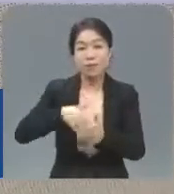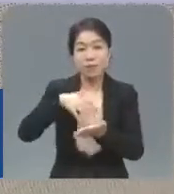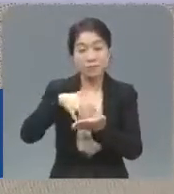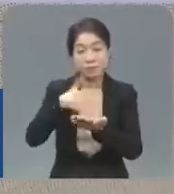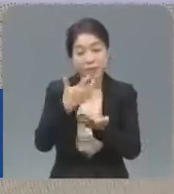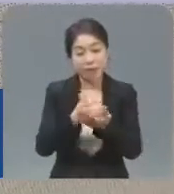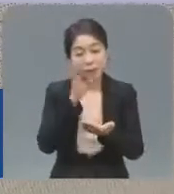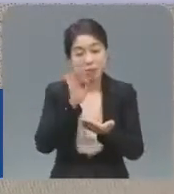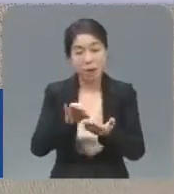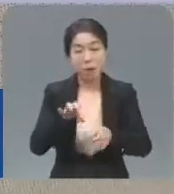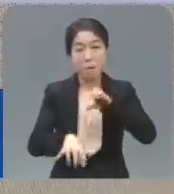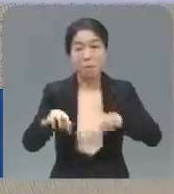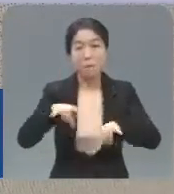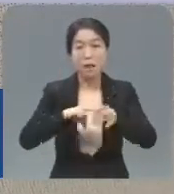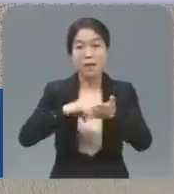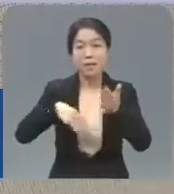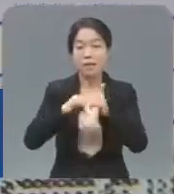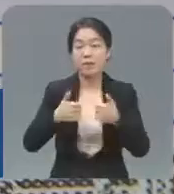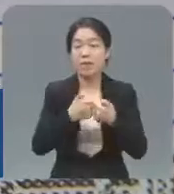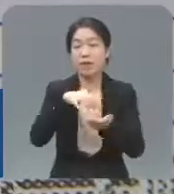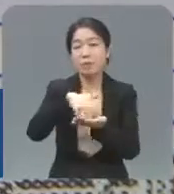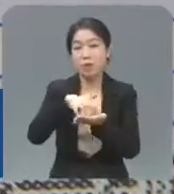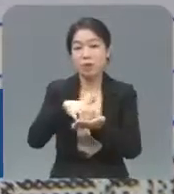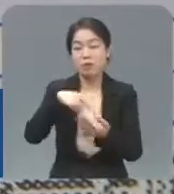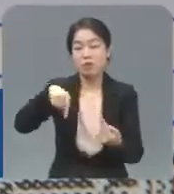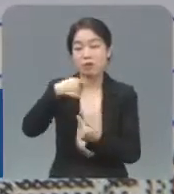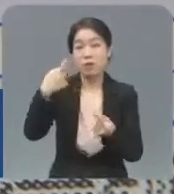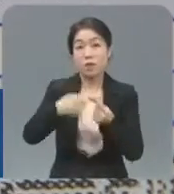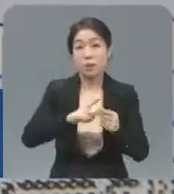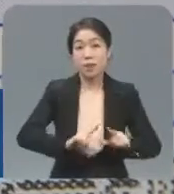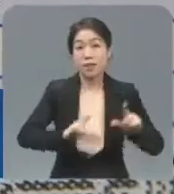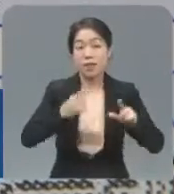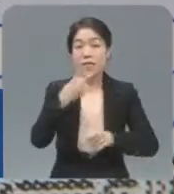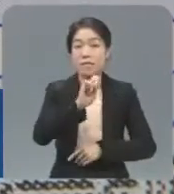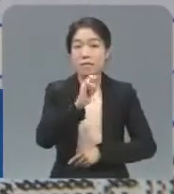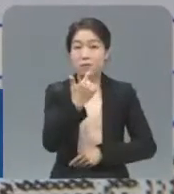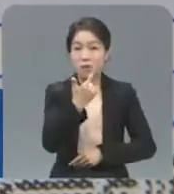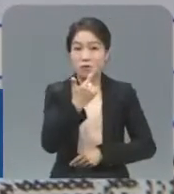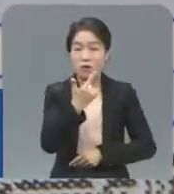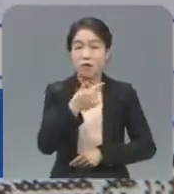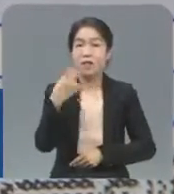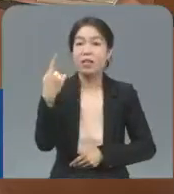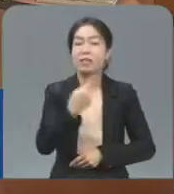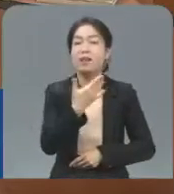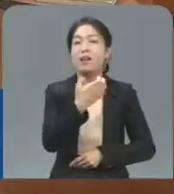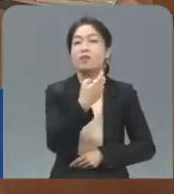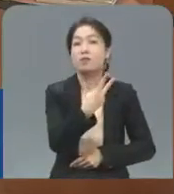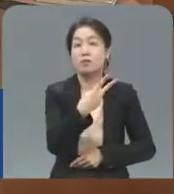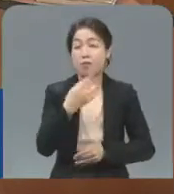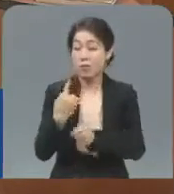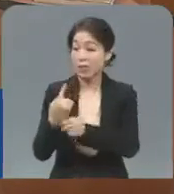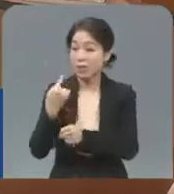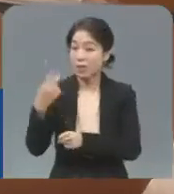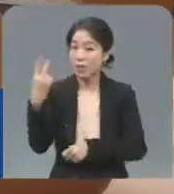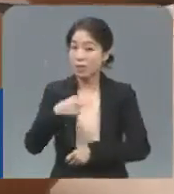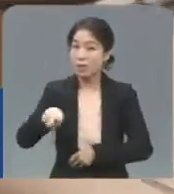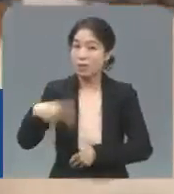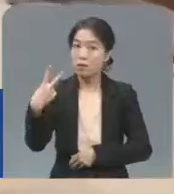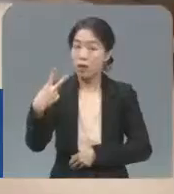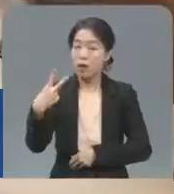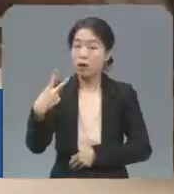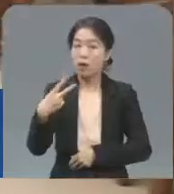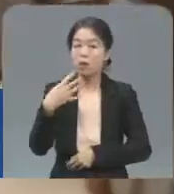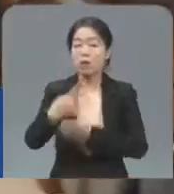보면 마을세무사 상담 건수는 운영 첫 해인 지난 2016년 1,092건에서 지난해 2,200여